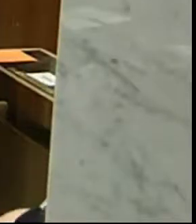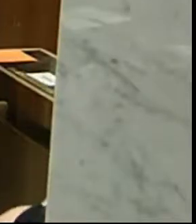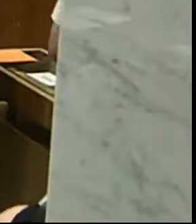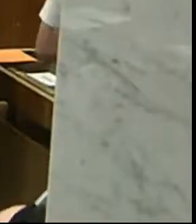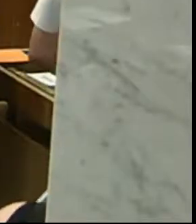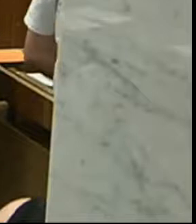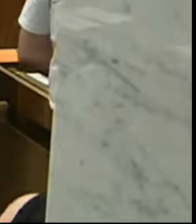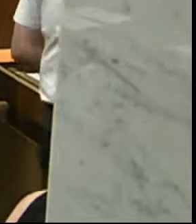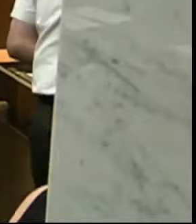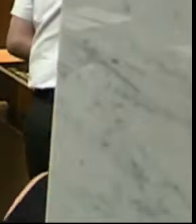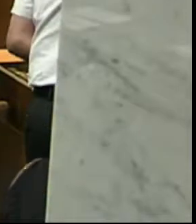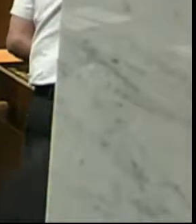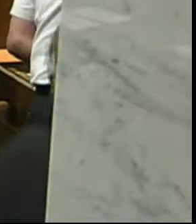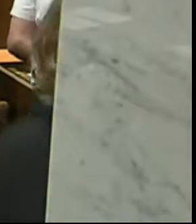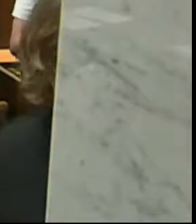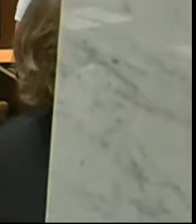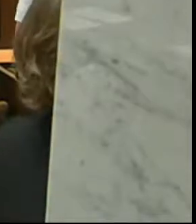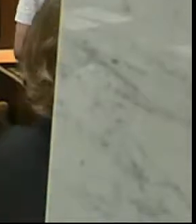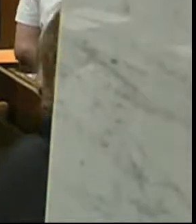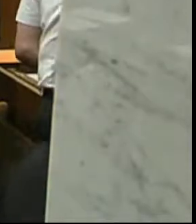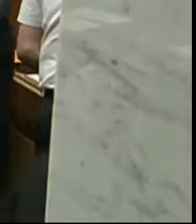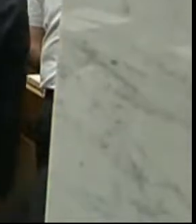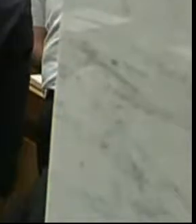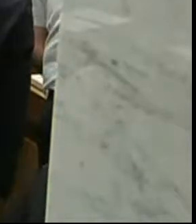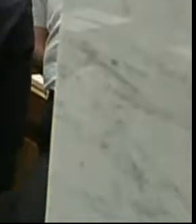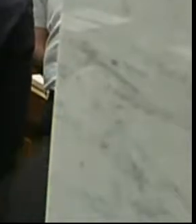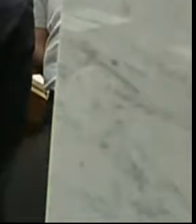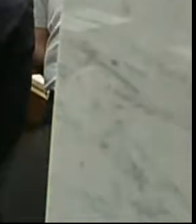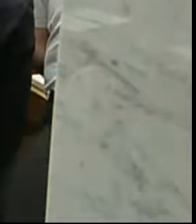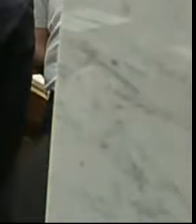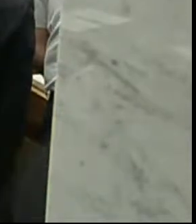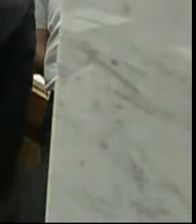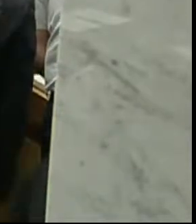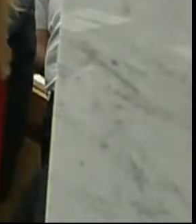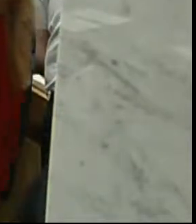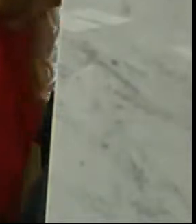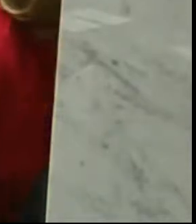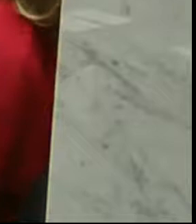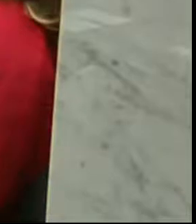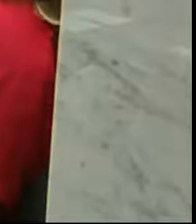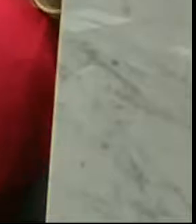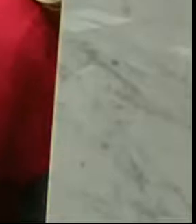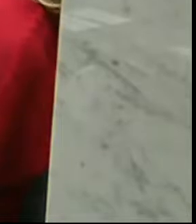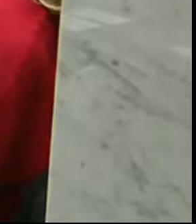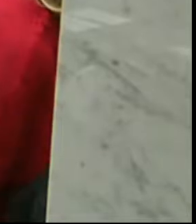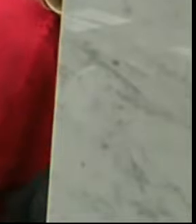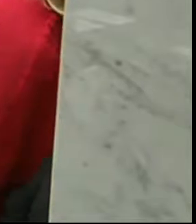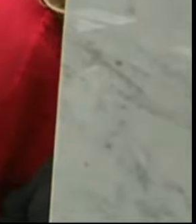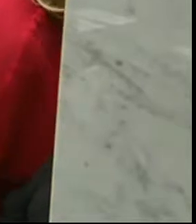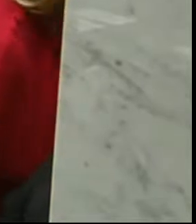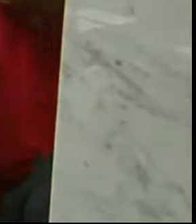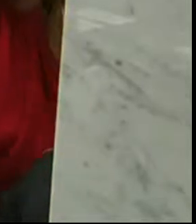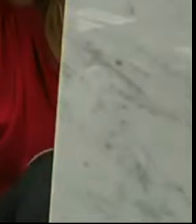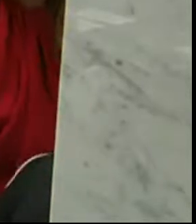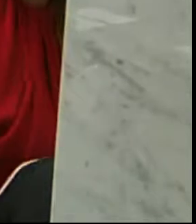In dieser vorangegangenen Steuerdebatte haben die Abgeordneten, die